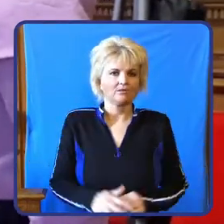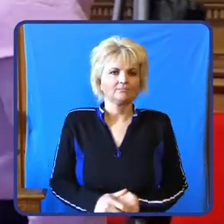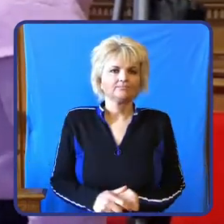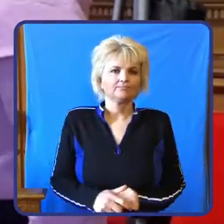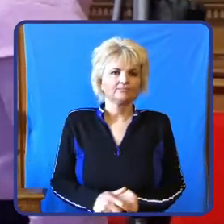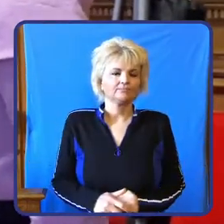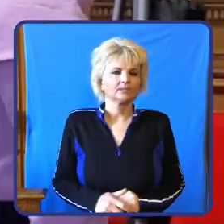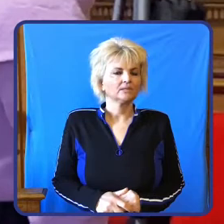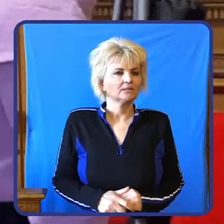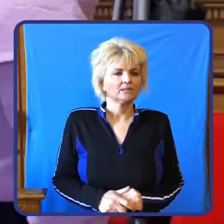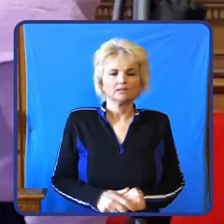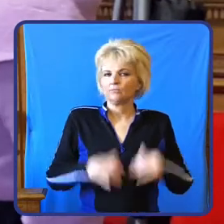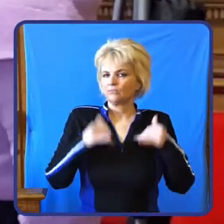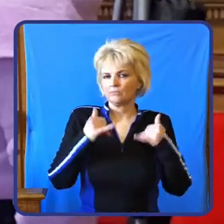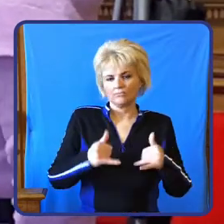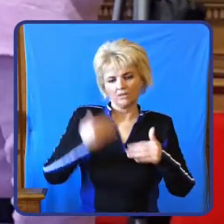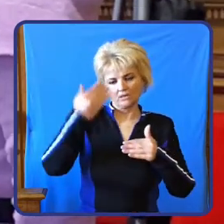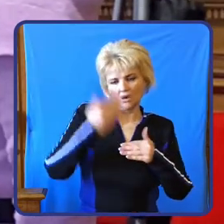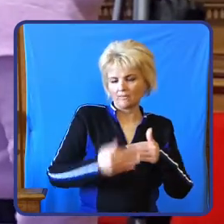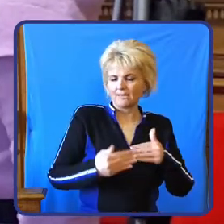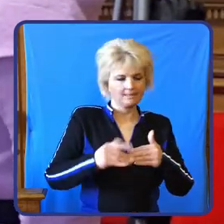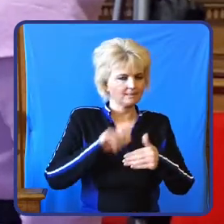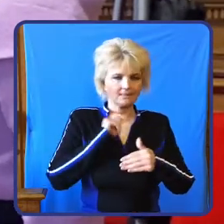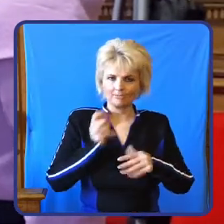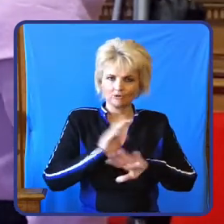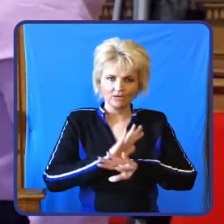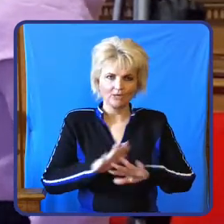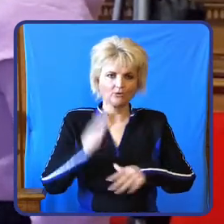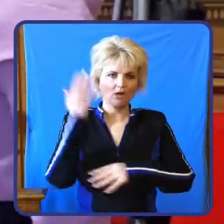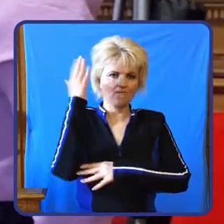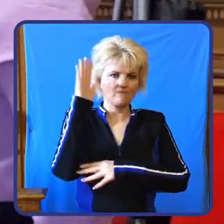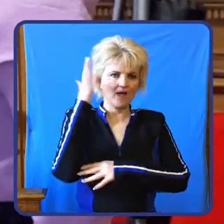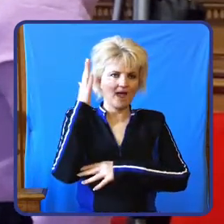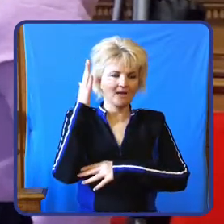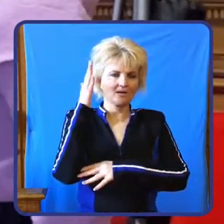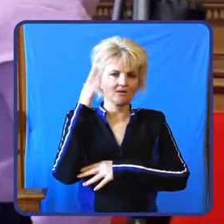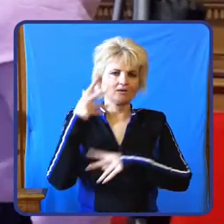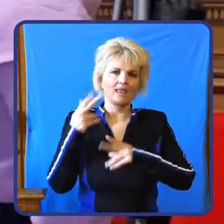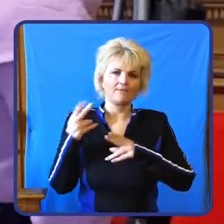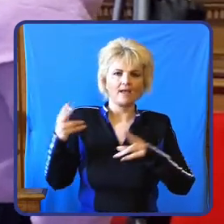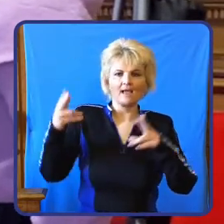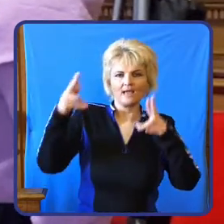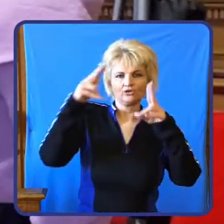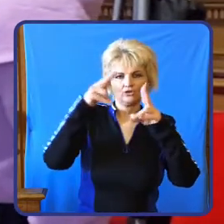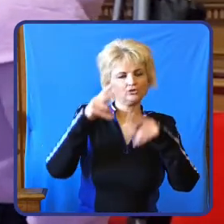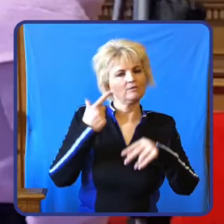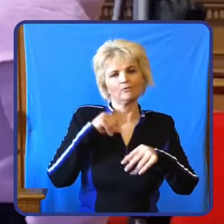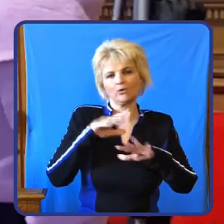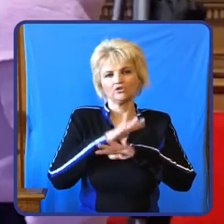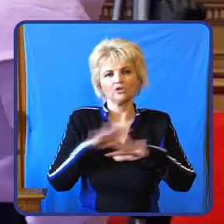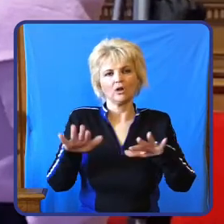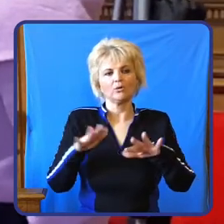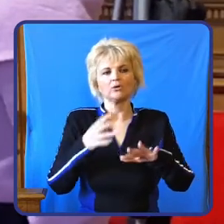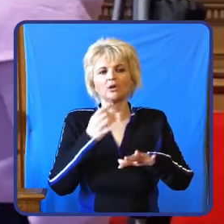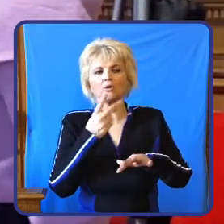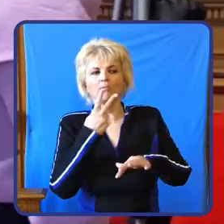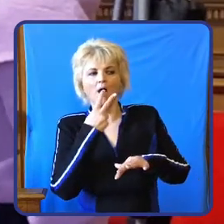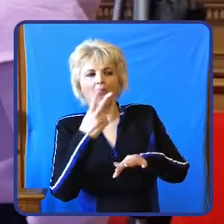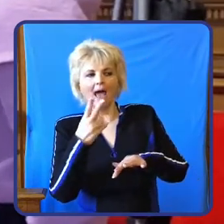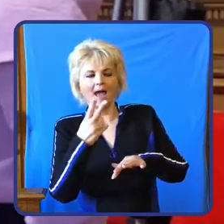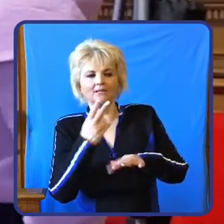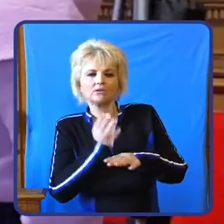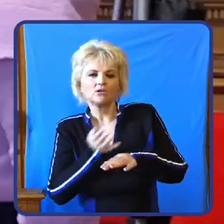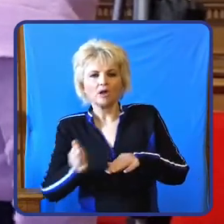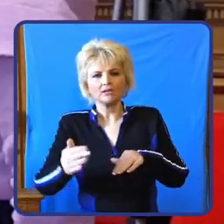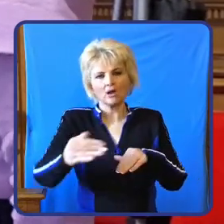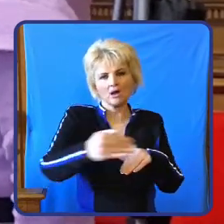mai napig nem került sor. A fáknak a megnyírására került csupán sor, hogy beláthatóbb legyen az az enyhe